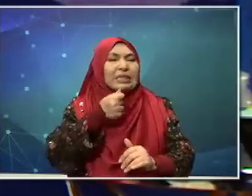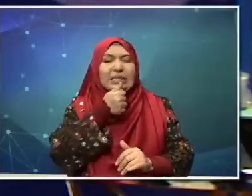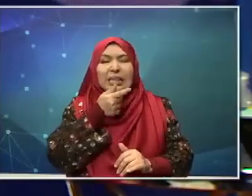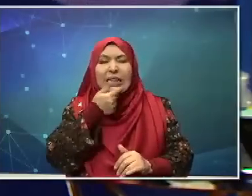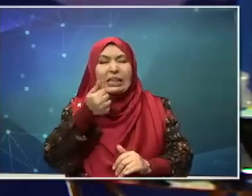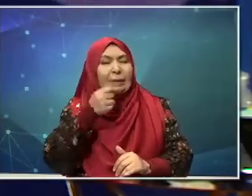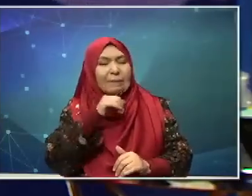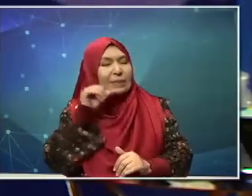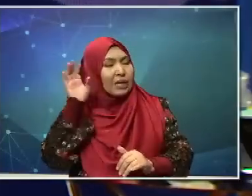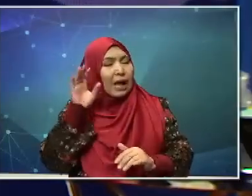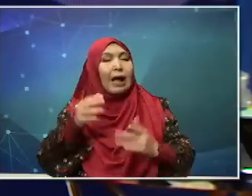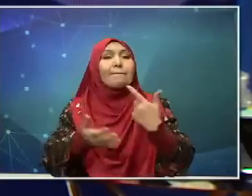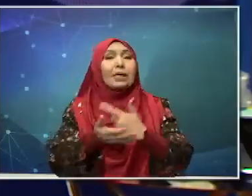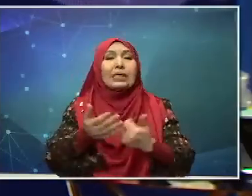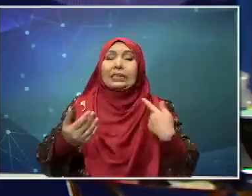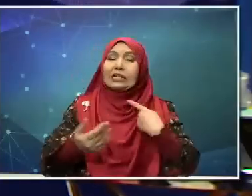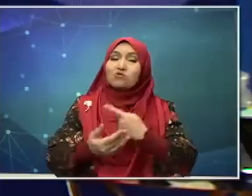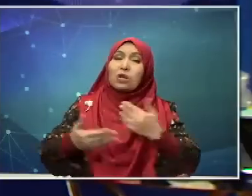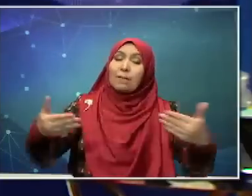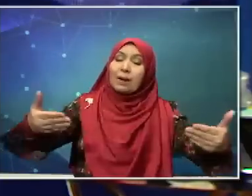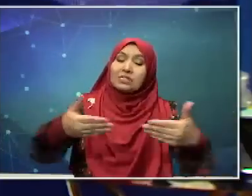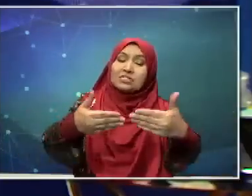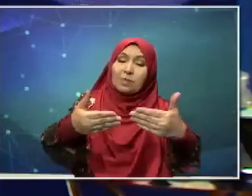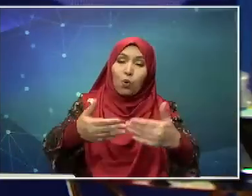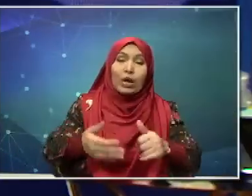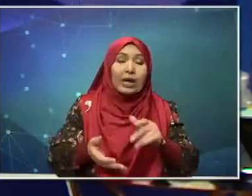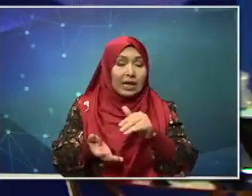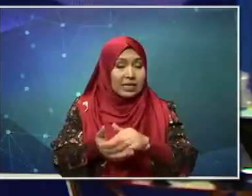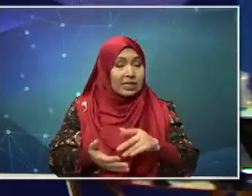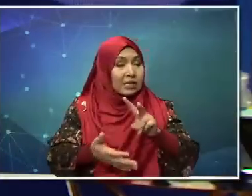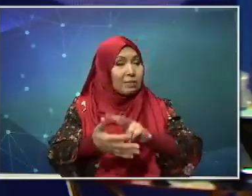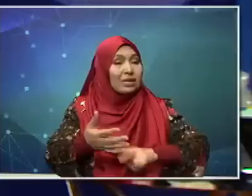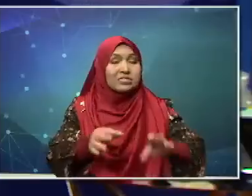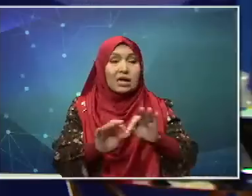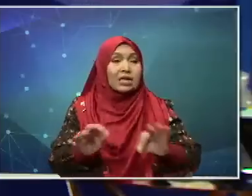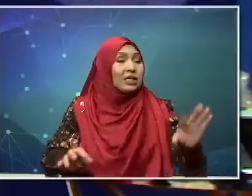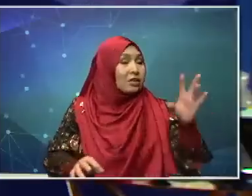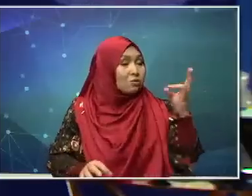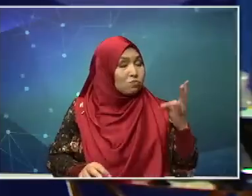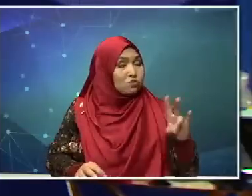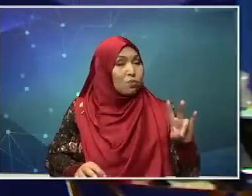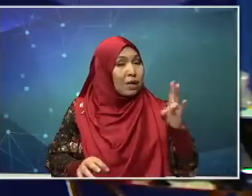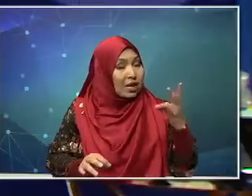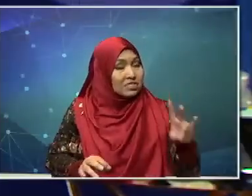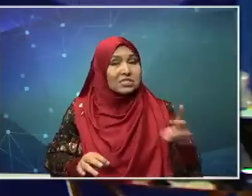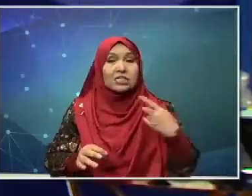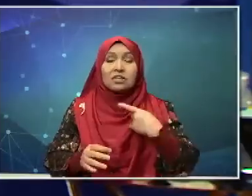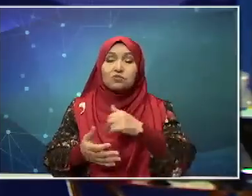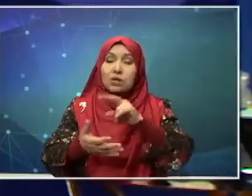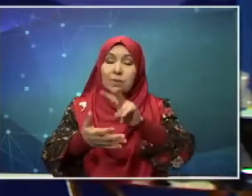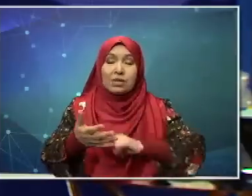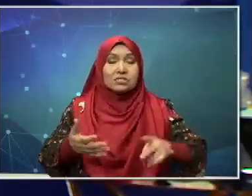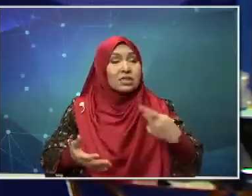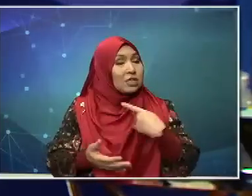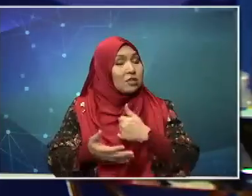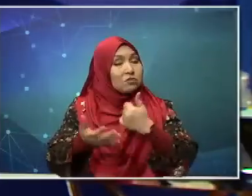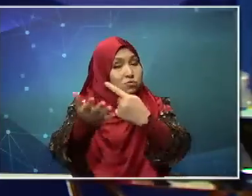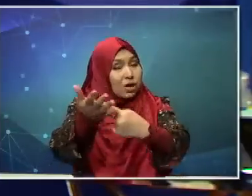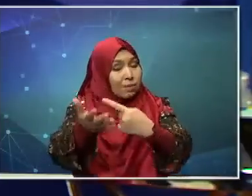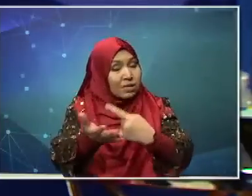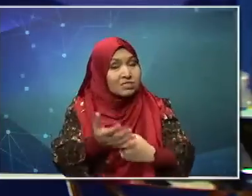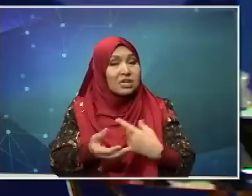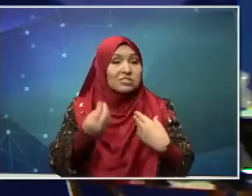kepada sambungan apa yang telah kita bacil sebentar tadi kita dapat sampai ayat 17 saya Ia ke-17 dan kita sudah membincangkan